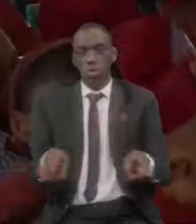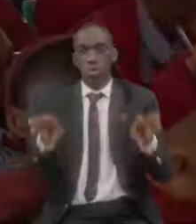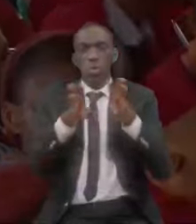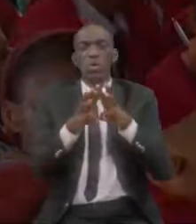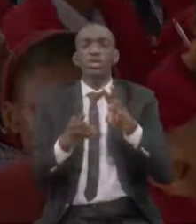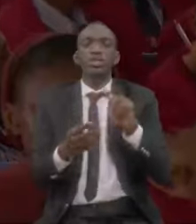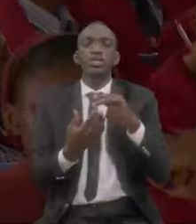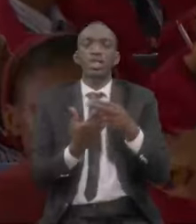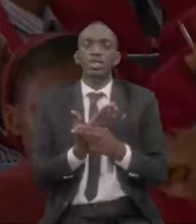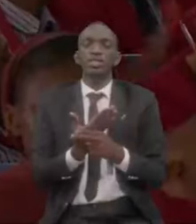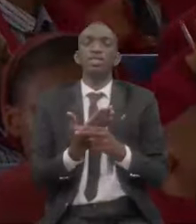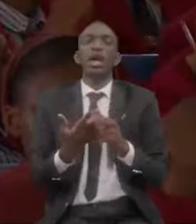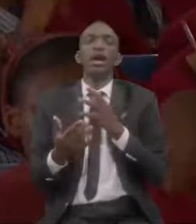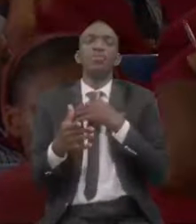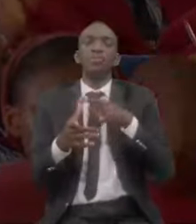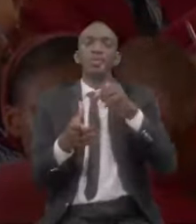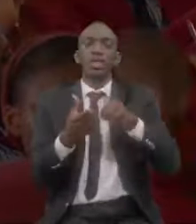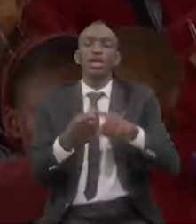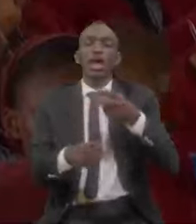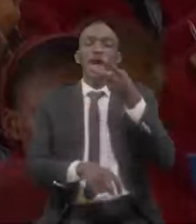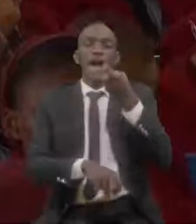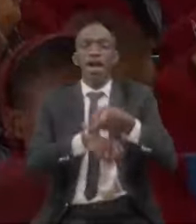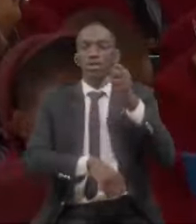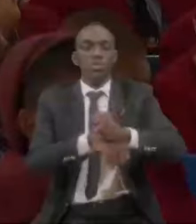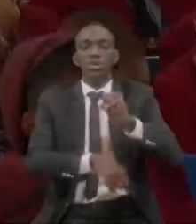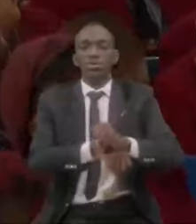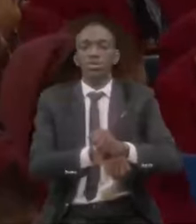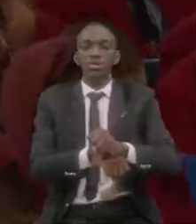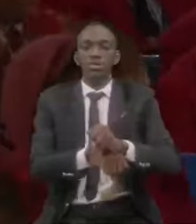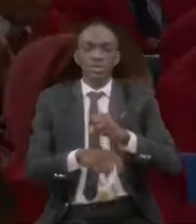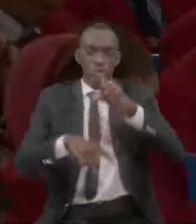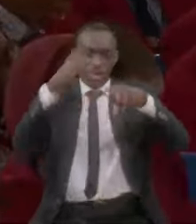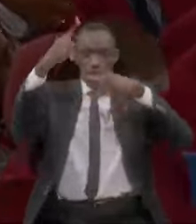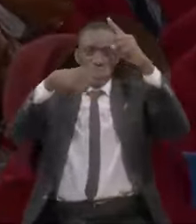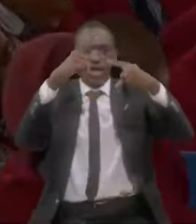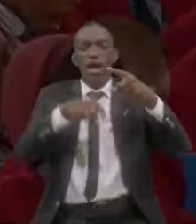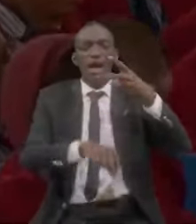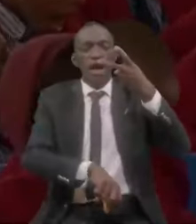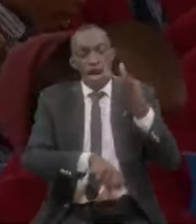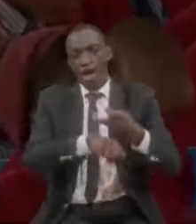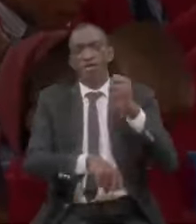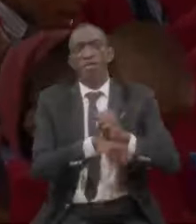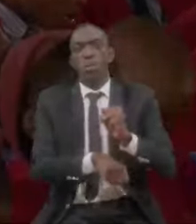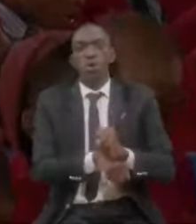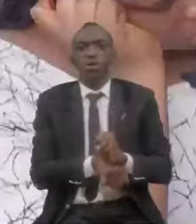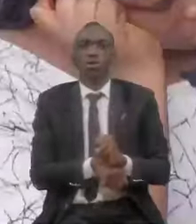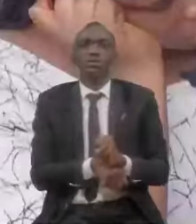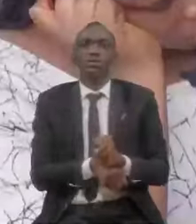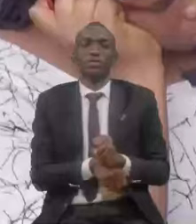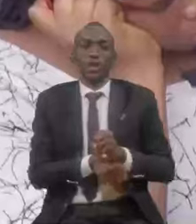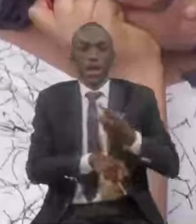confiance, de Dieu labeur. Quelqu'un crie, Dieu labeur. Dis-le à haute voix.